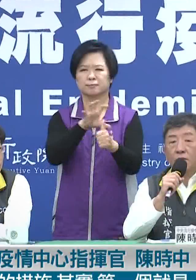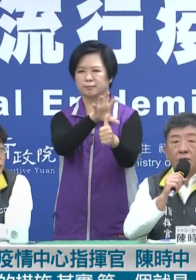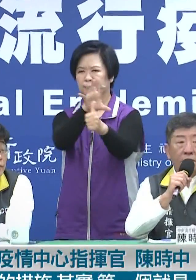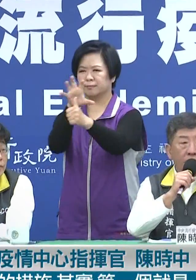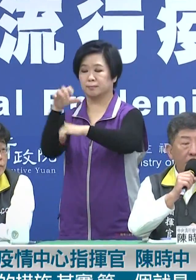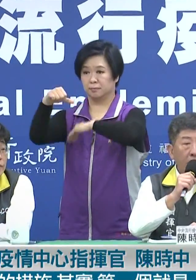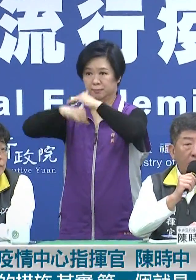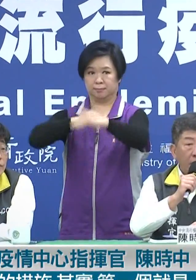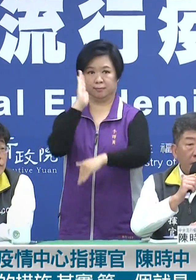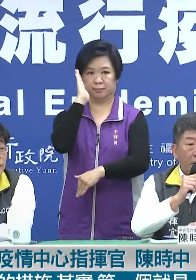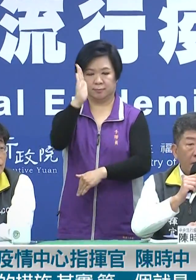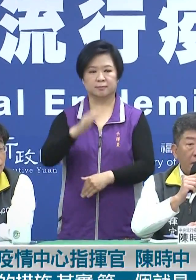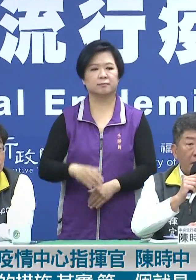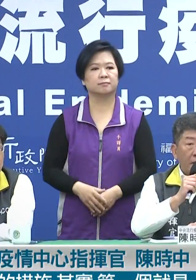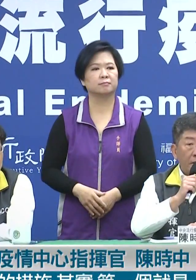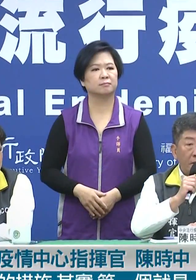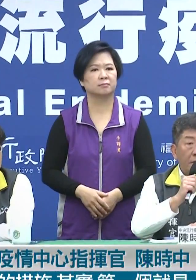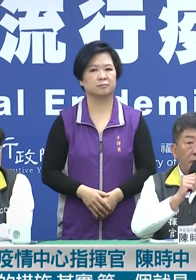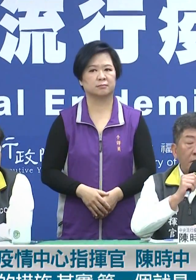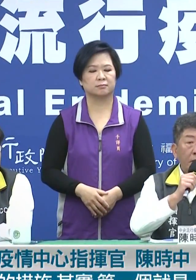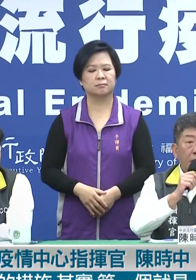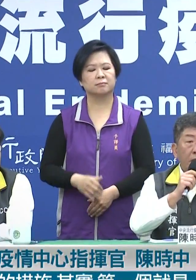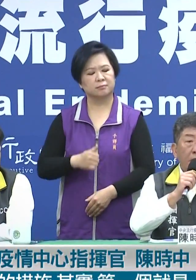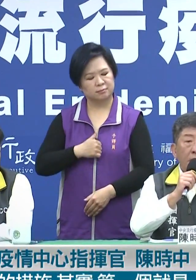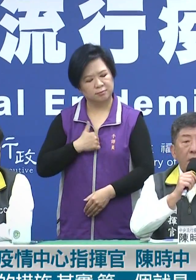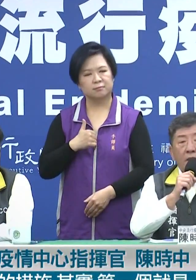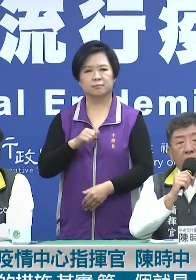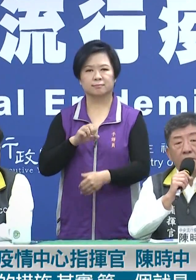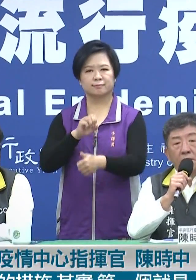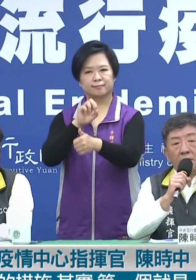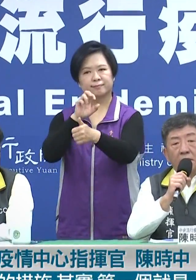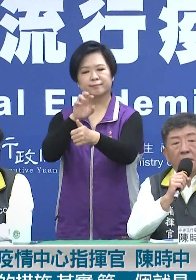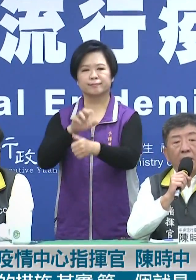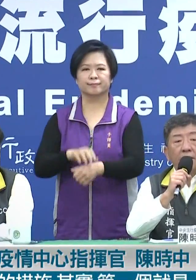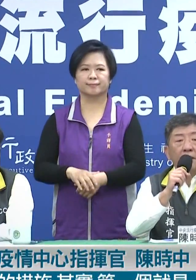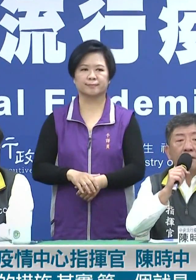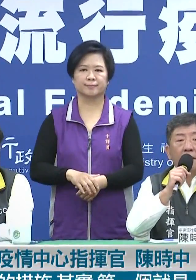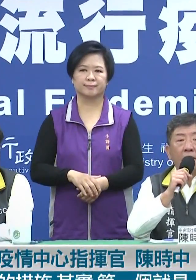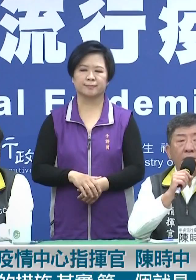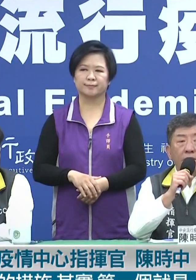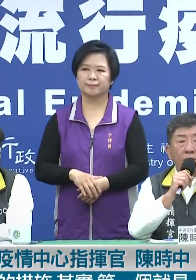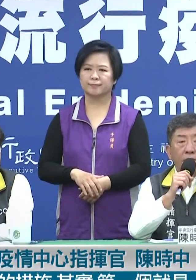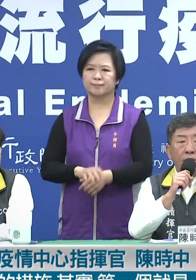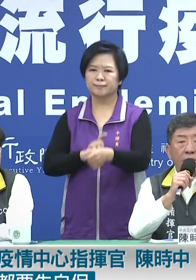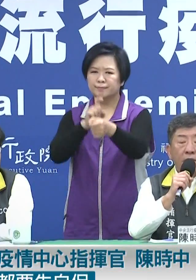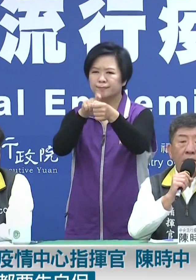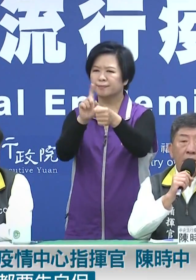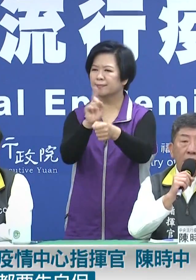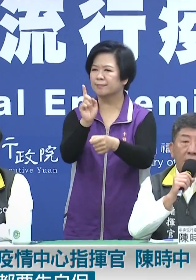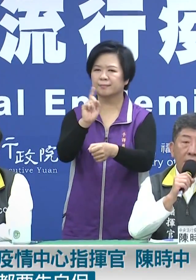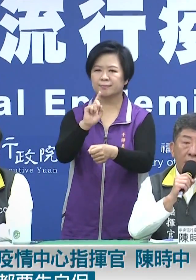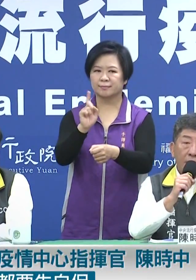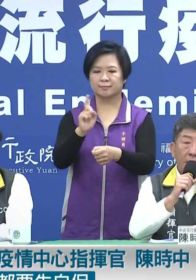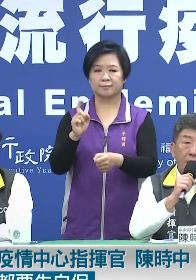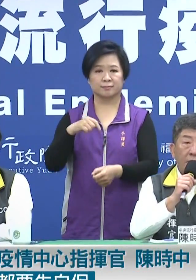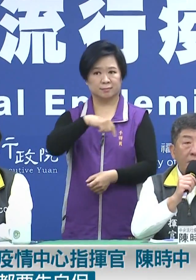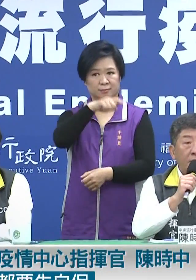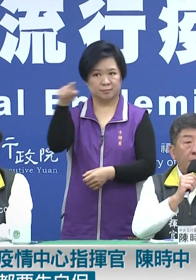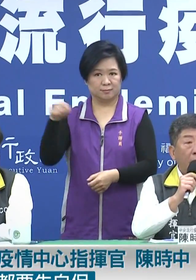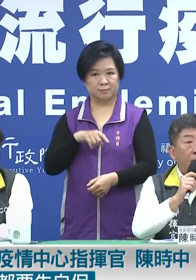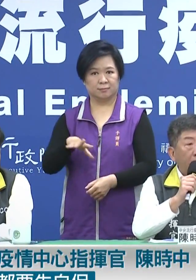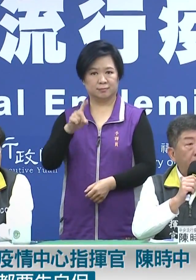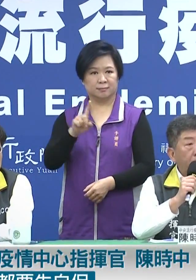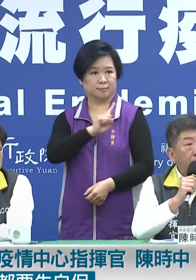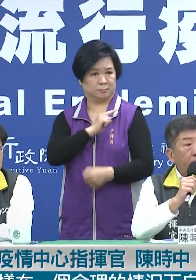的措施，那其实第一个就是一个概念，就是说大家都要先